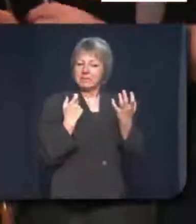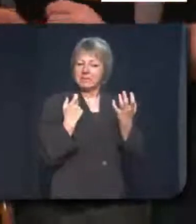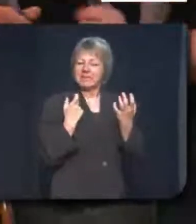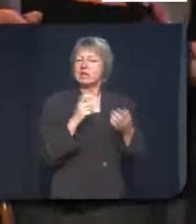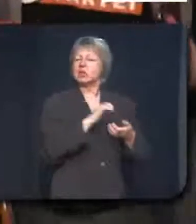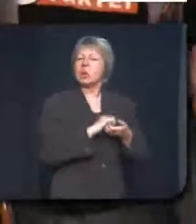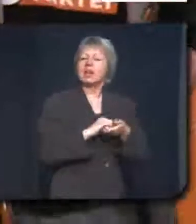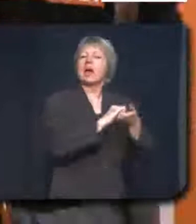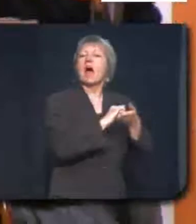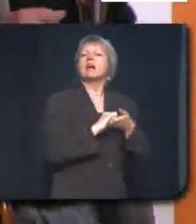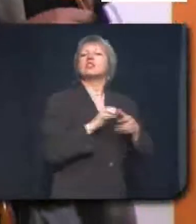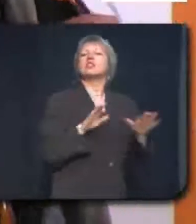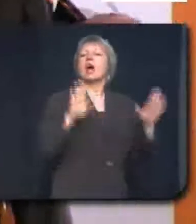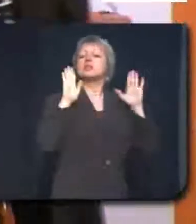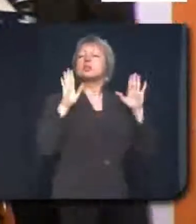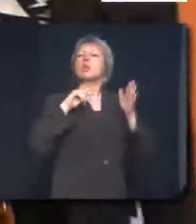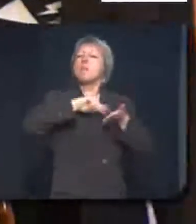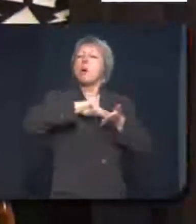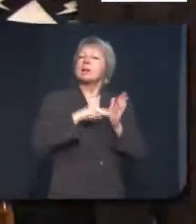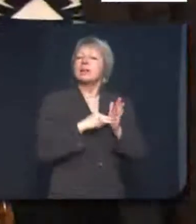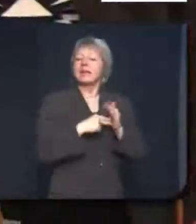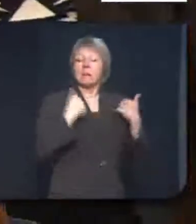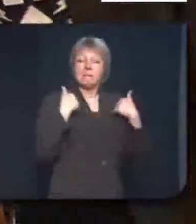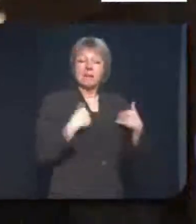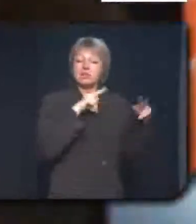Menschenrechte gelten für alle